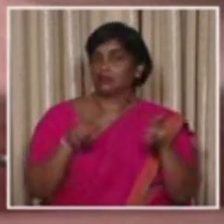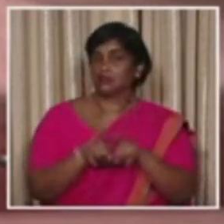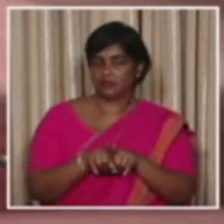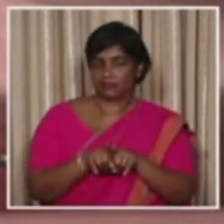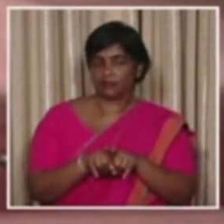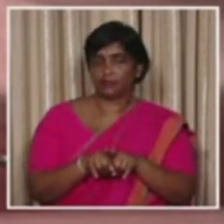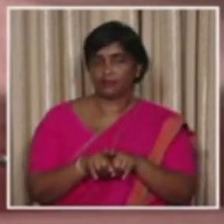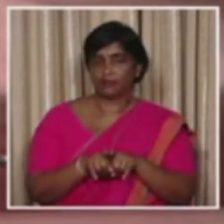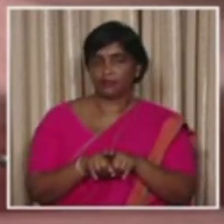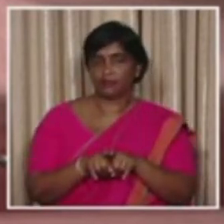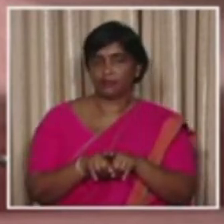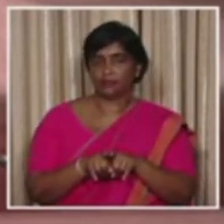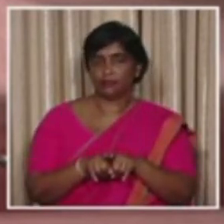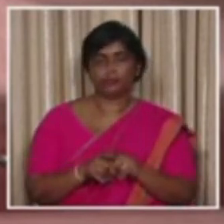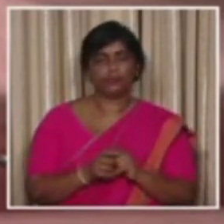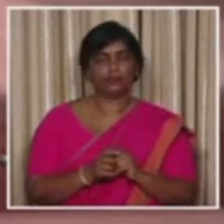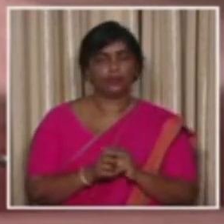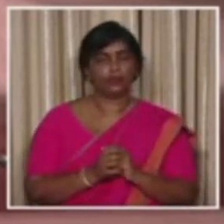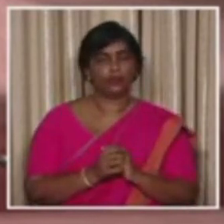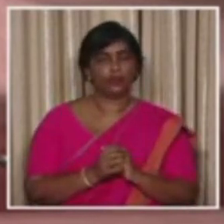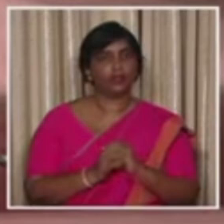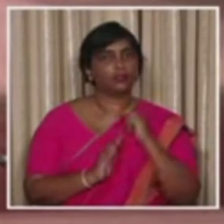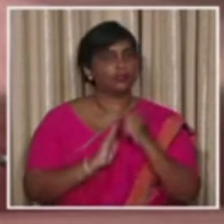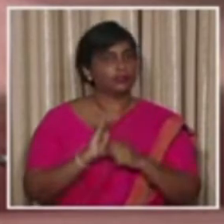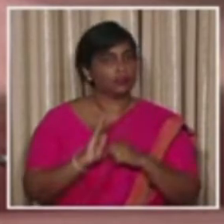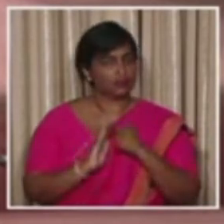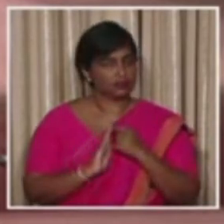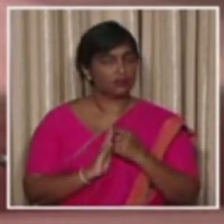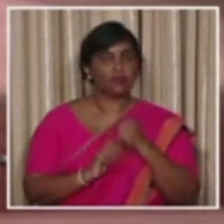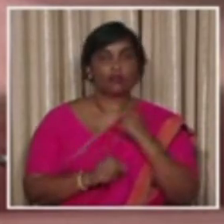இந்த இலங்கையினுடைய அரச பயங்கரவாதத்திற்கு எதிராக